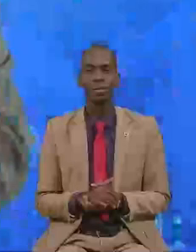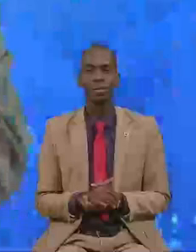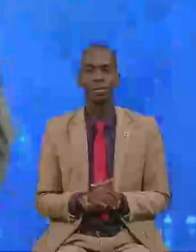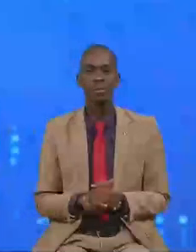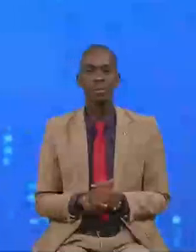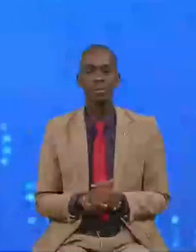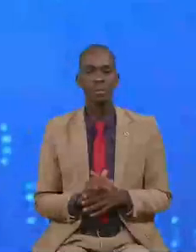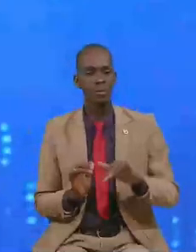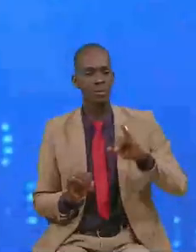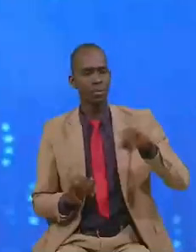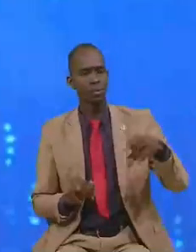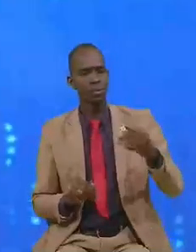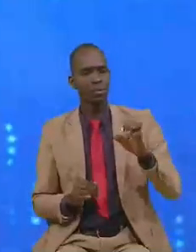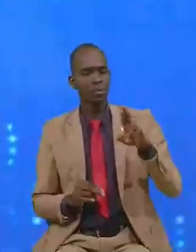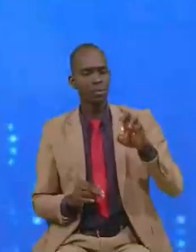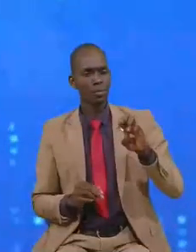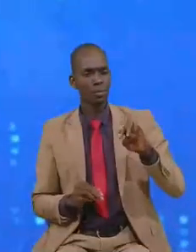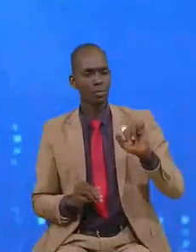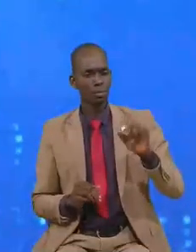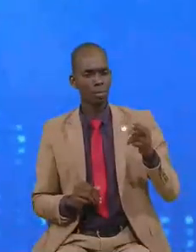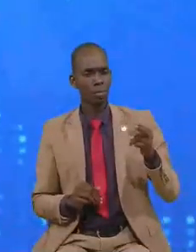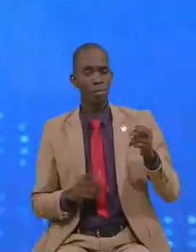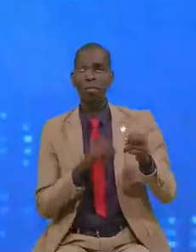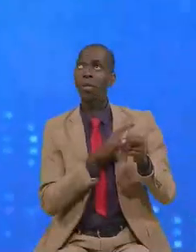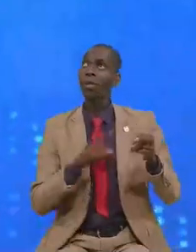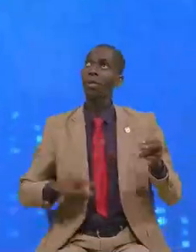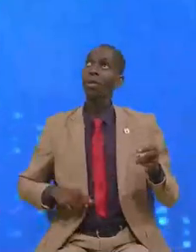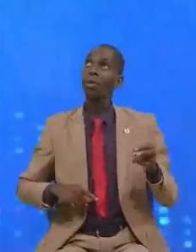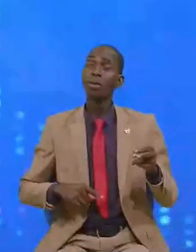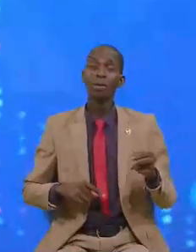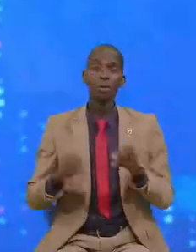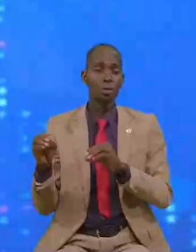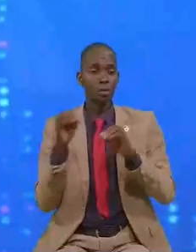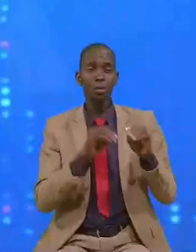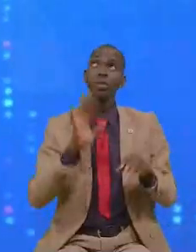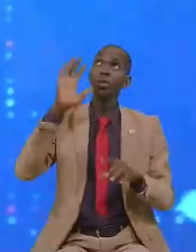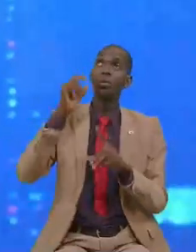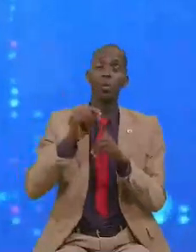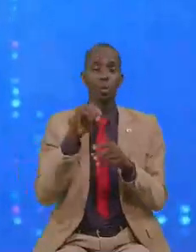Jérémie, le Seigneur dit qu'il a mis sa parole dans ta bouche.